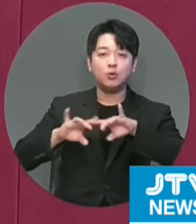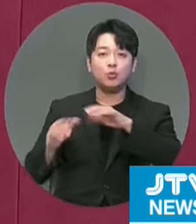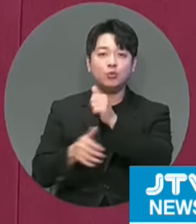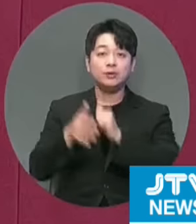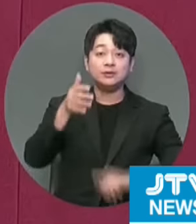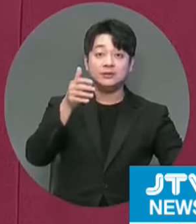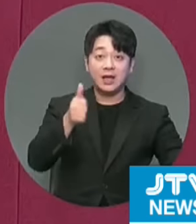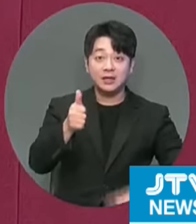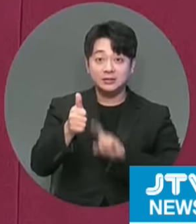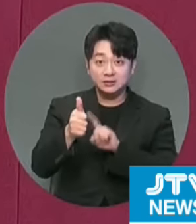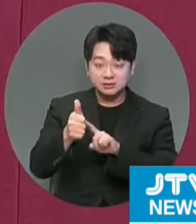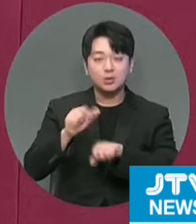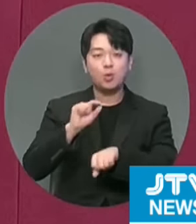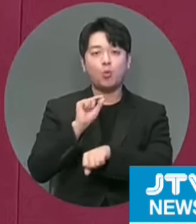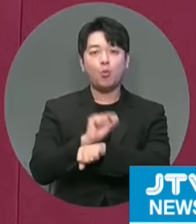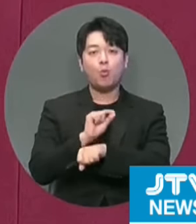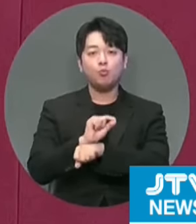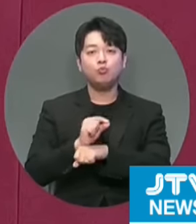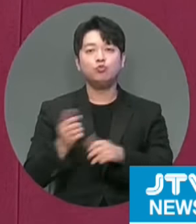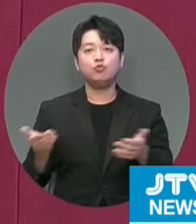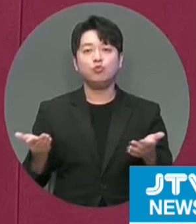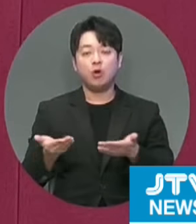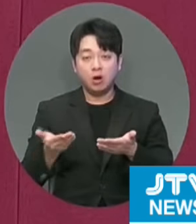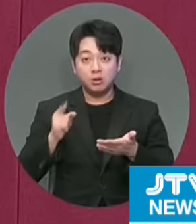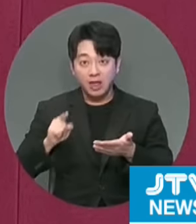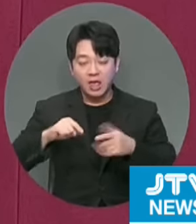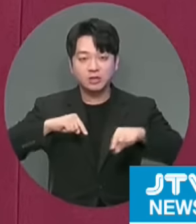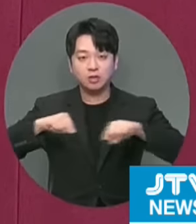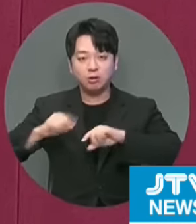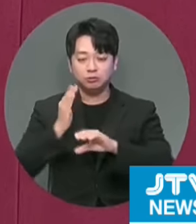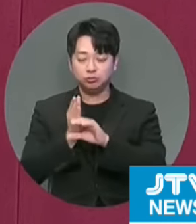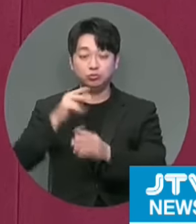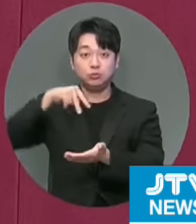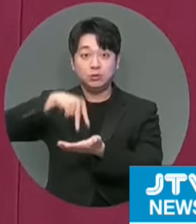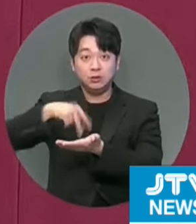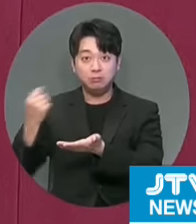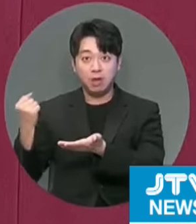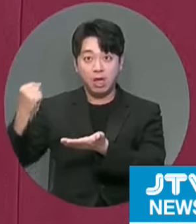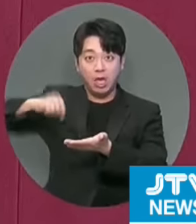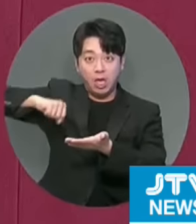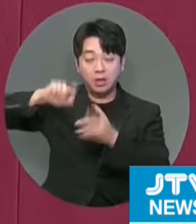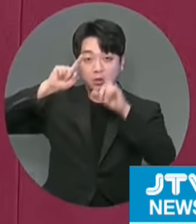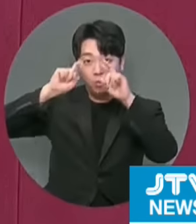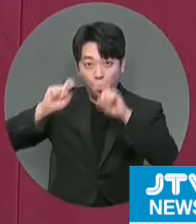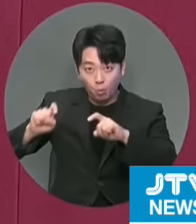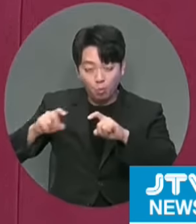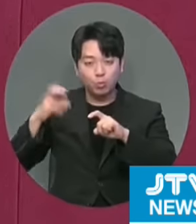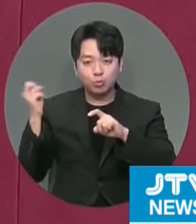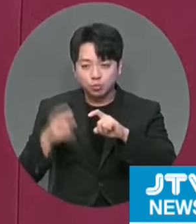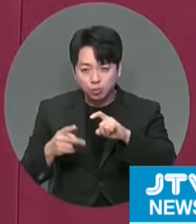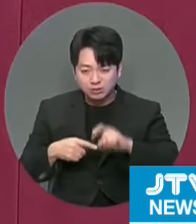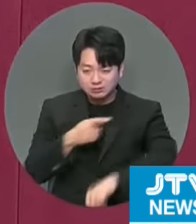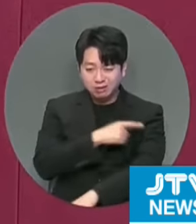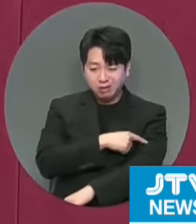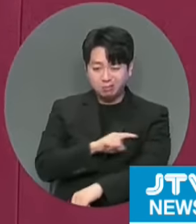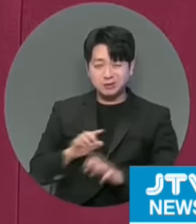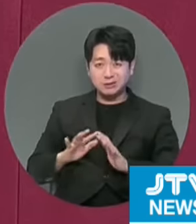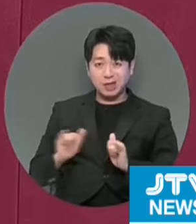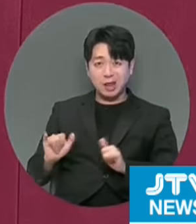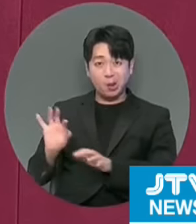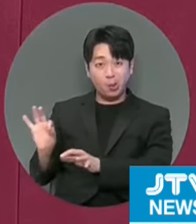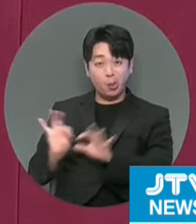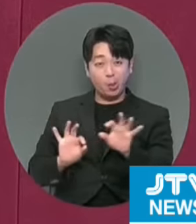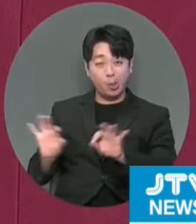위원장의 공무원으로서의 정치적 중립 의무 위반 의혹 그리고 부적격 인사를